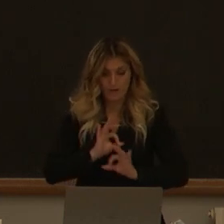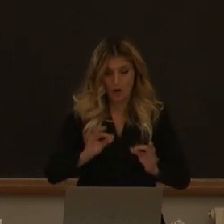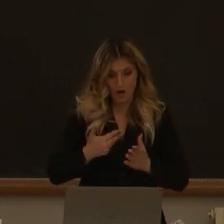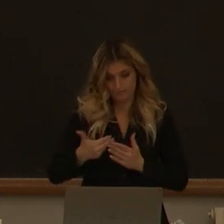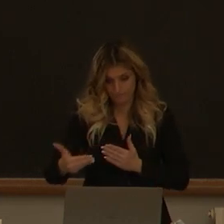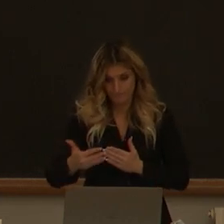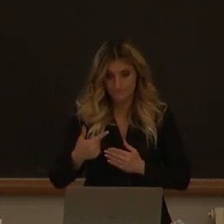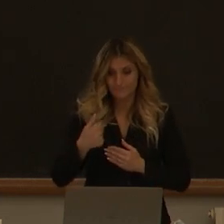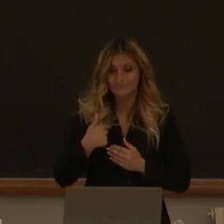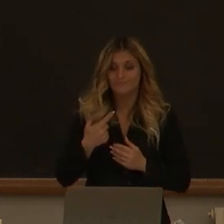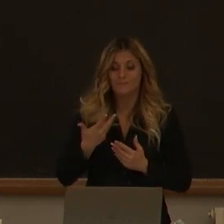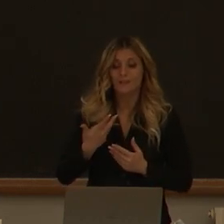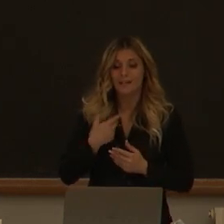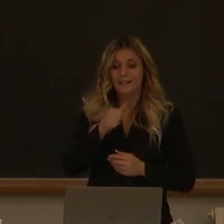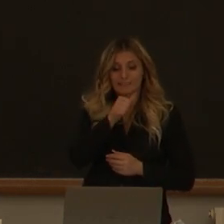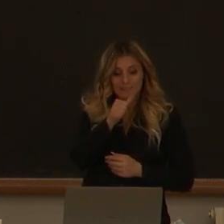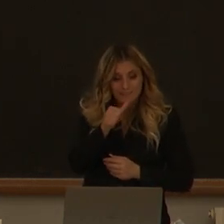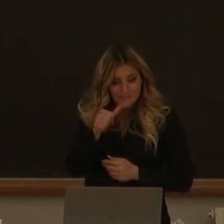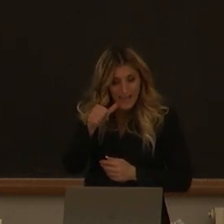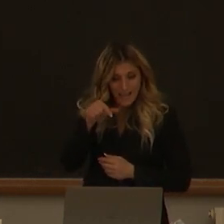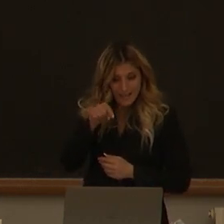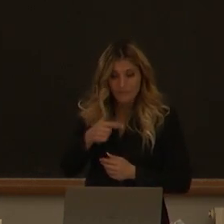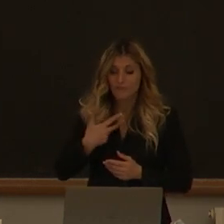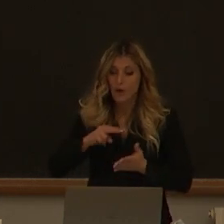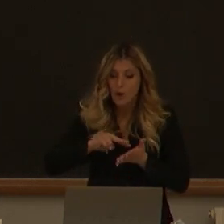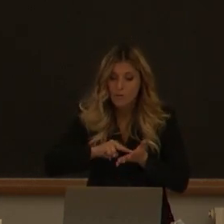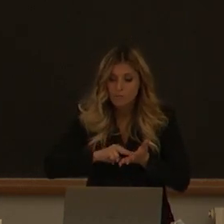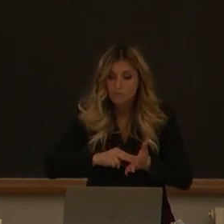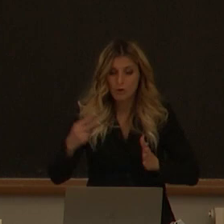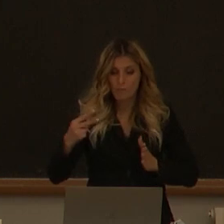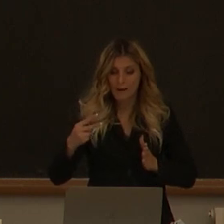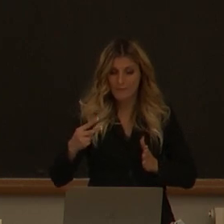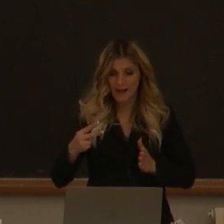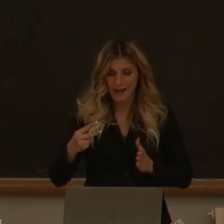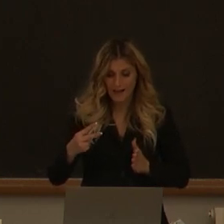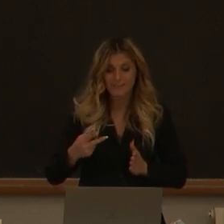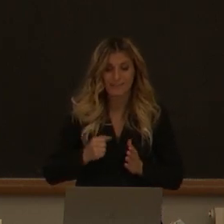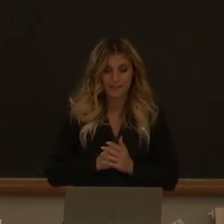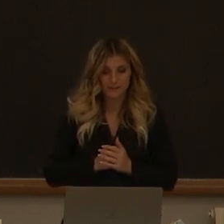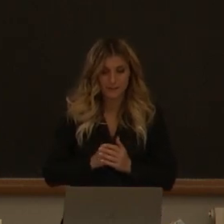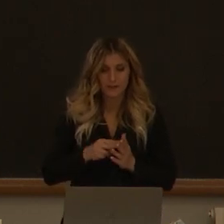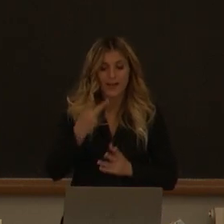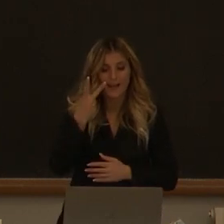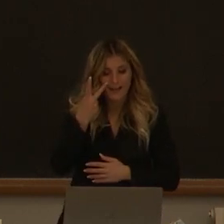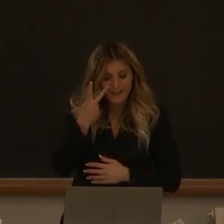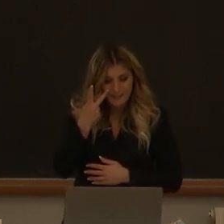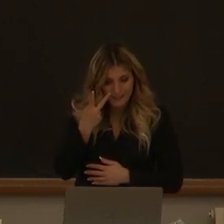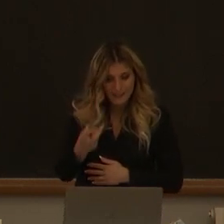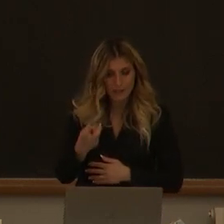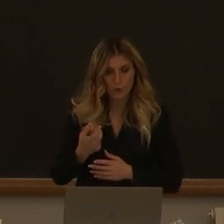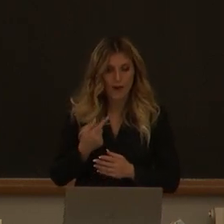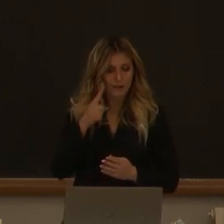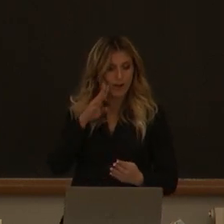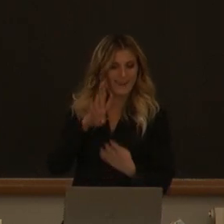fatto viene ad incrementare problematiche, devono implementarsi problematiche relative